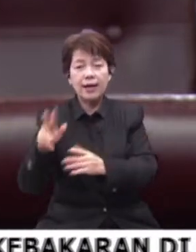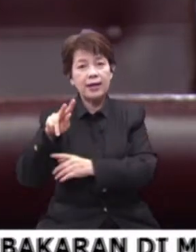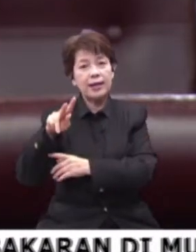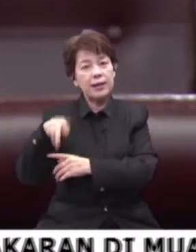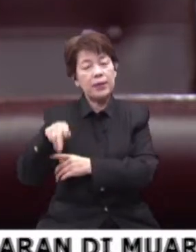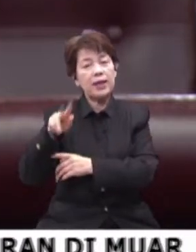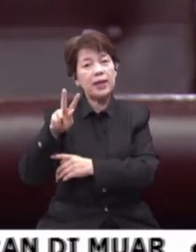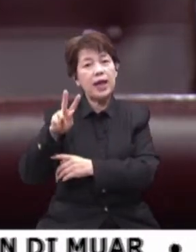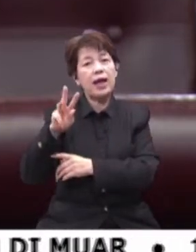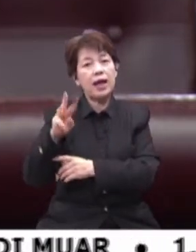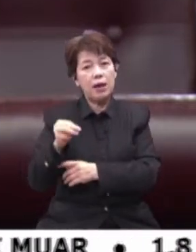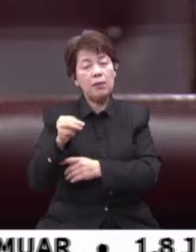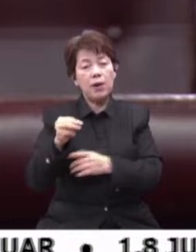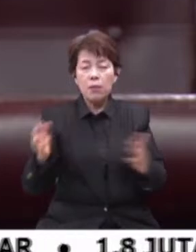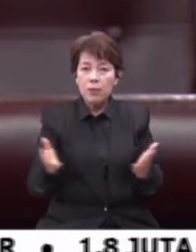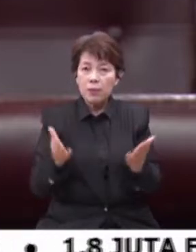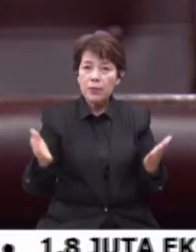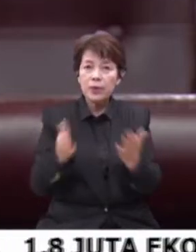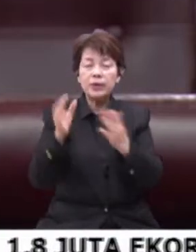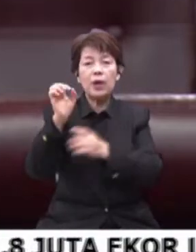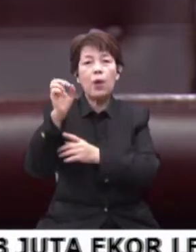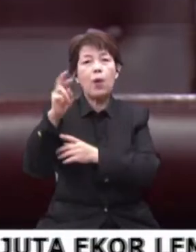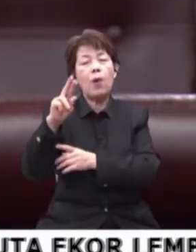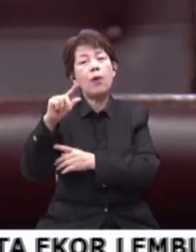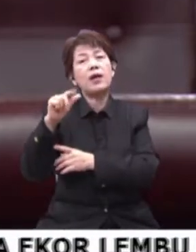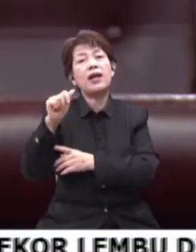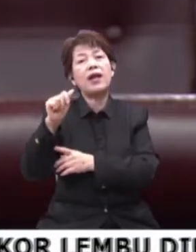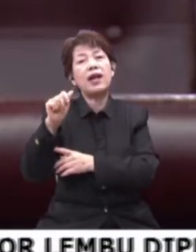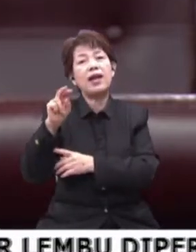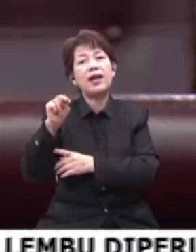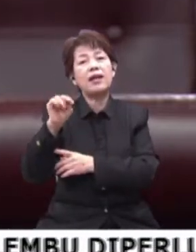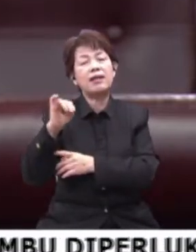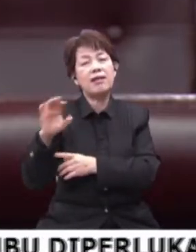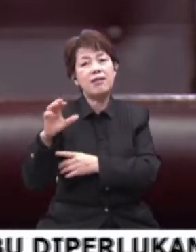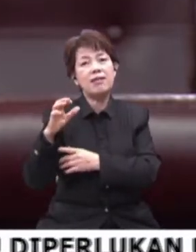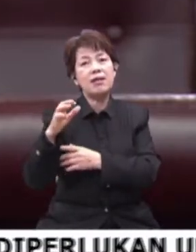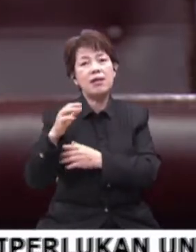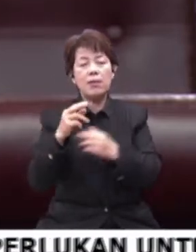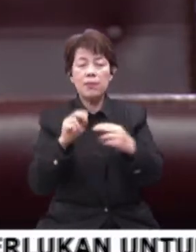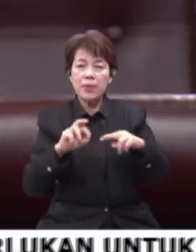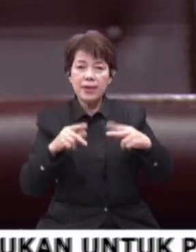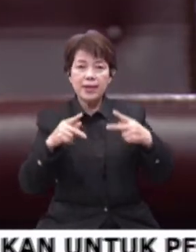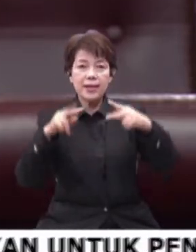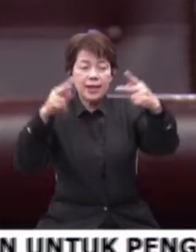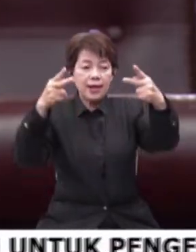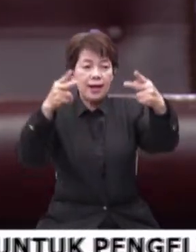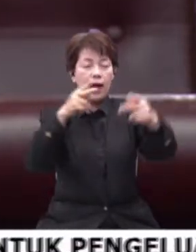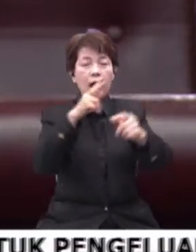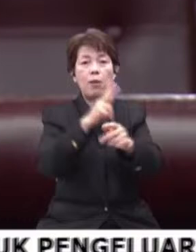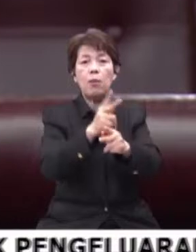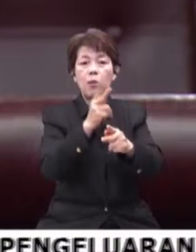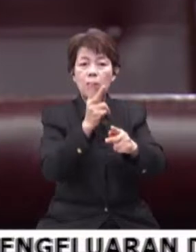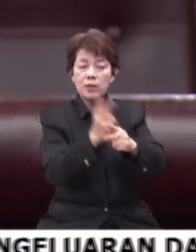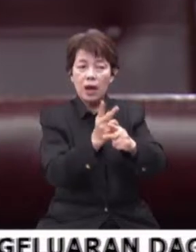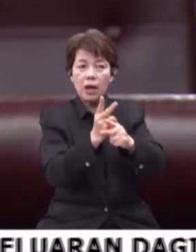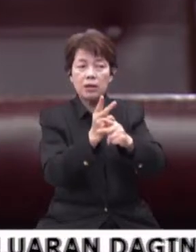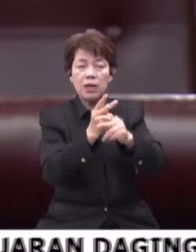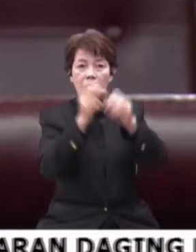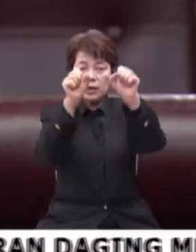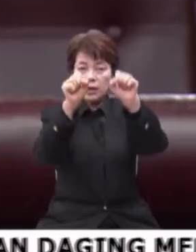mempromosikan amalan pertanian organik seterusnya meningkatkan penyertaan dan pengeluaran produk di bawah skim